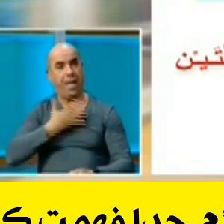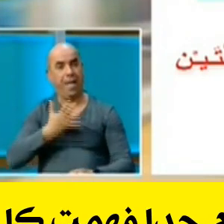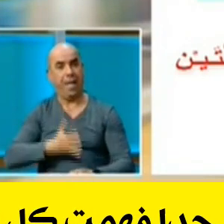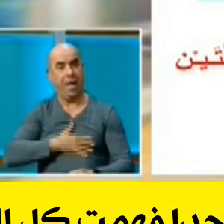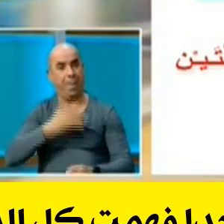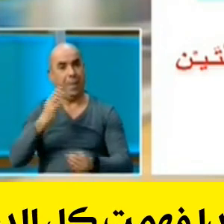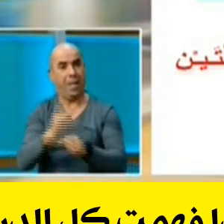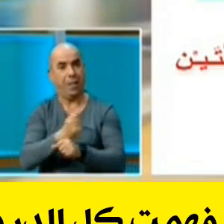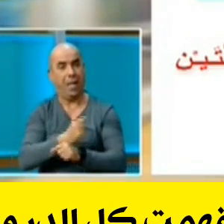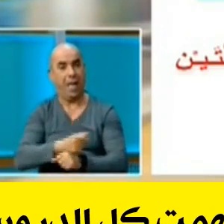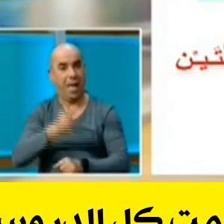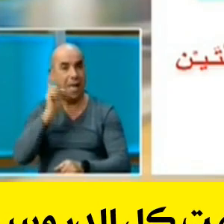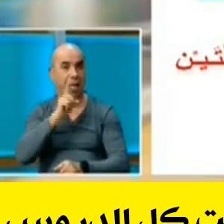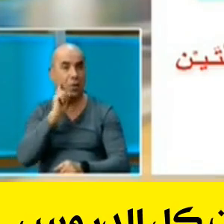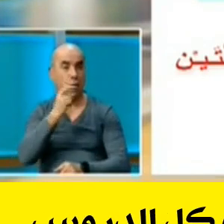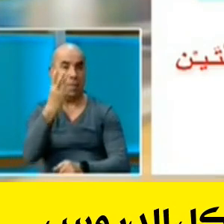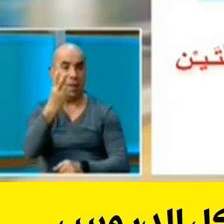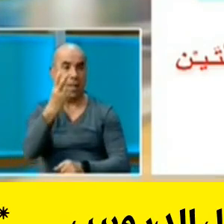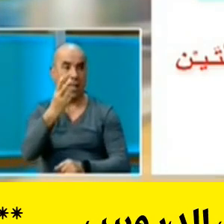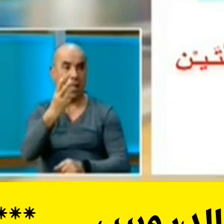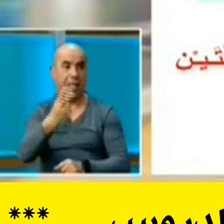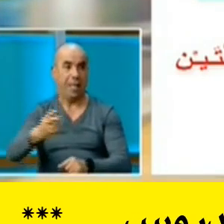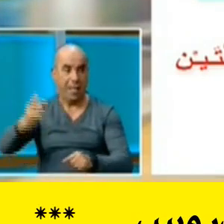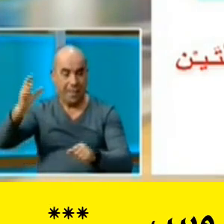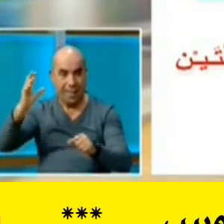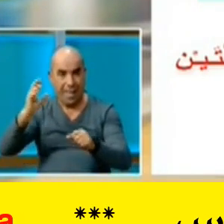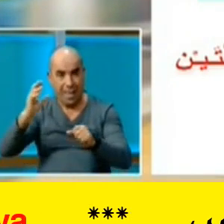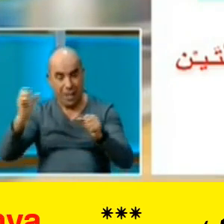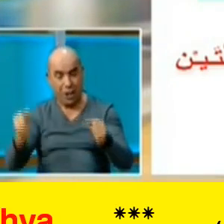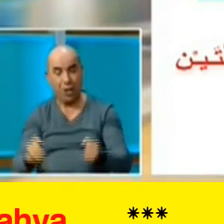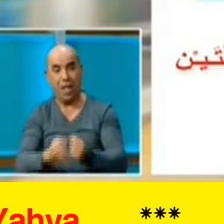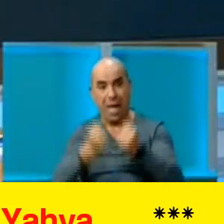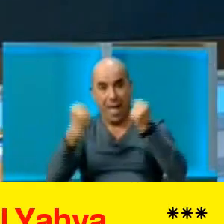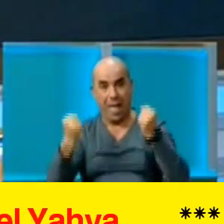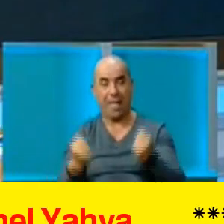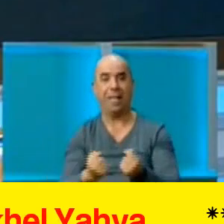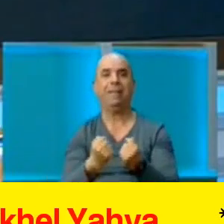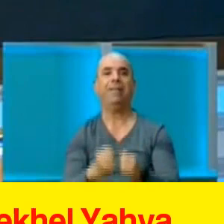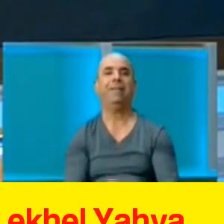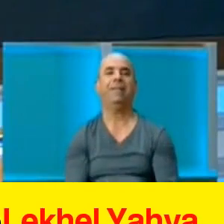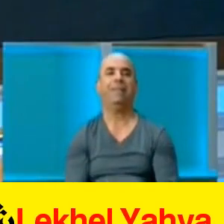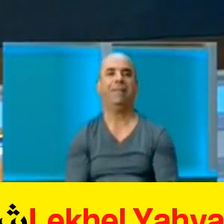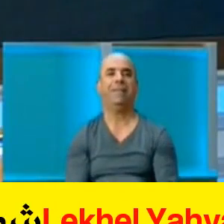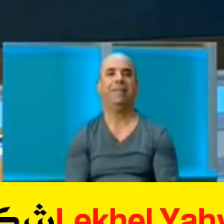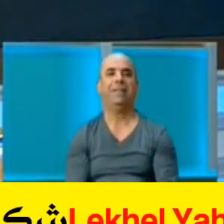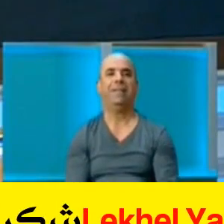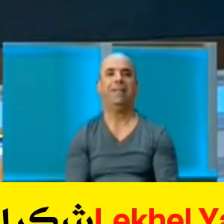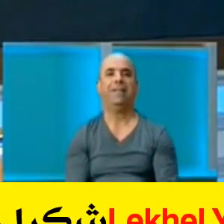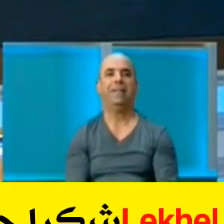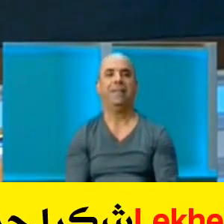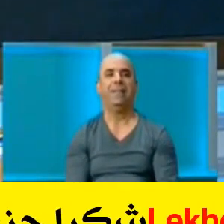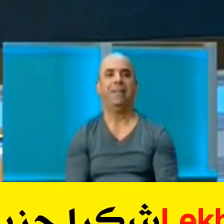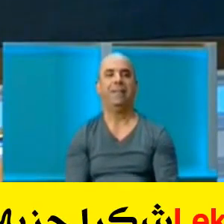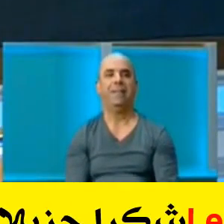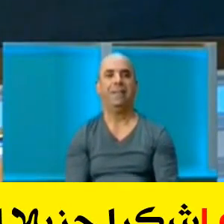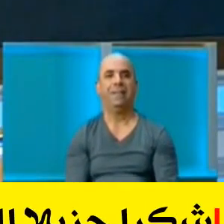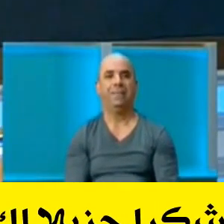بنجاح الطالبتين اللتين، اللتين اجتهدتا.